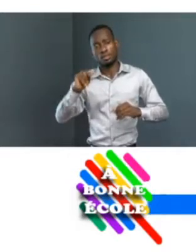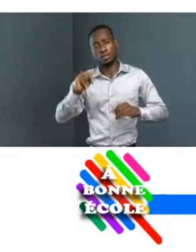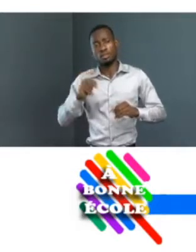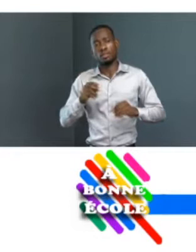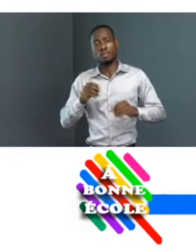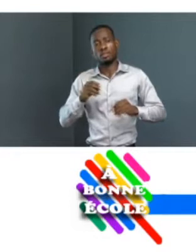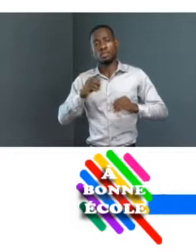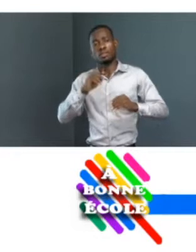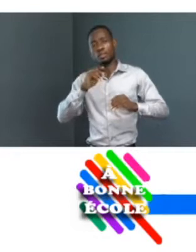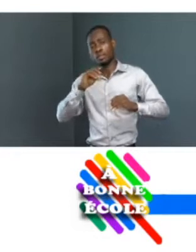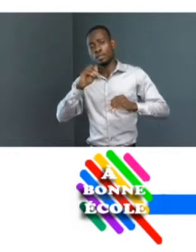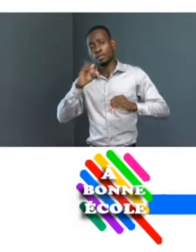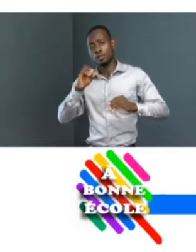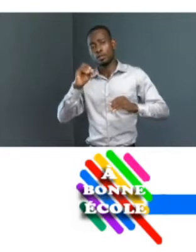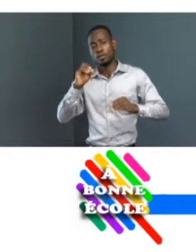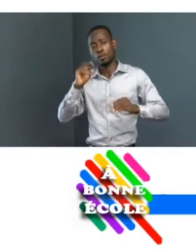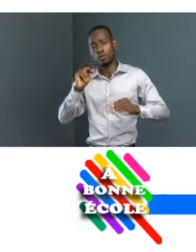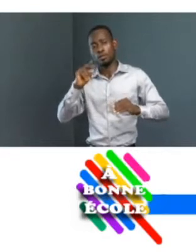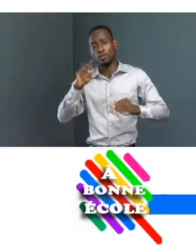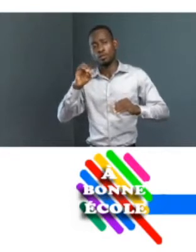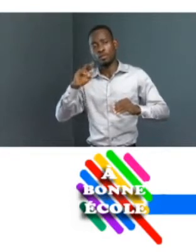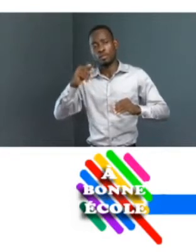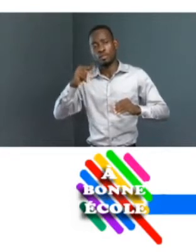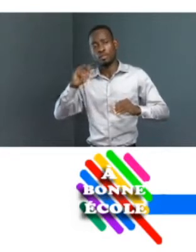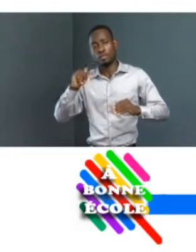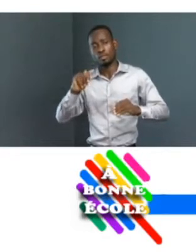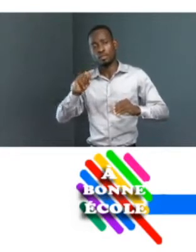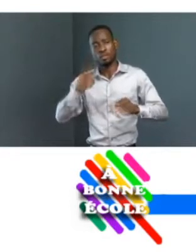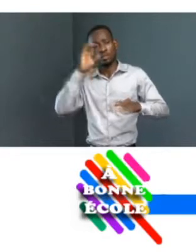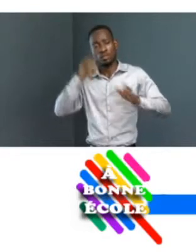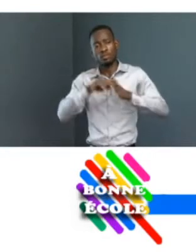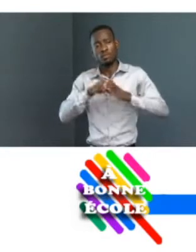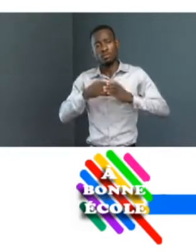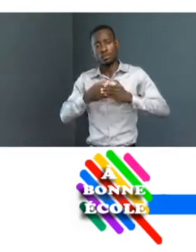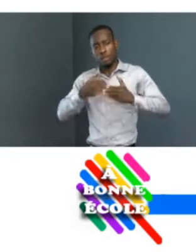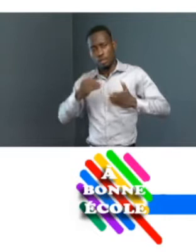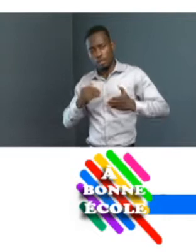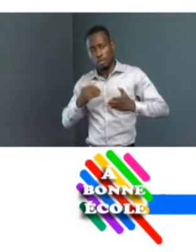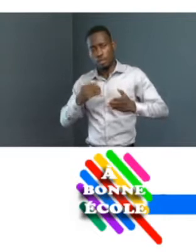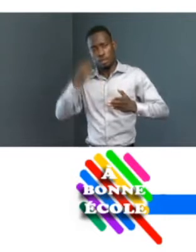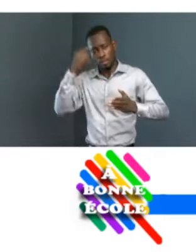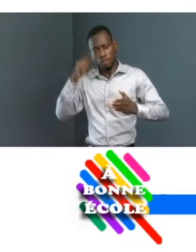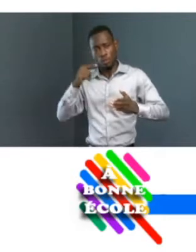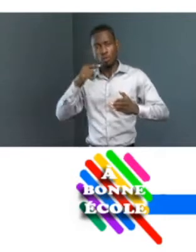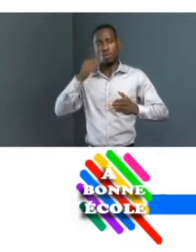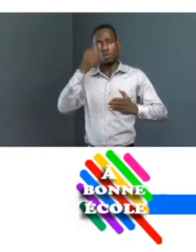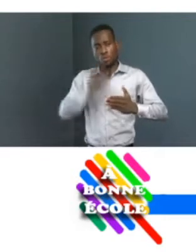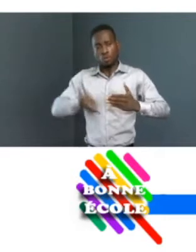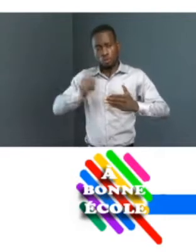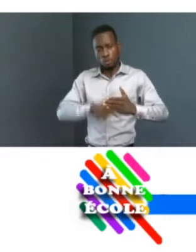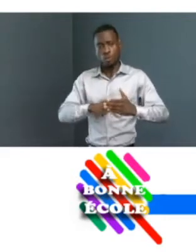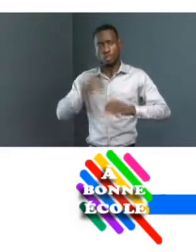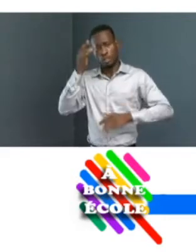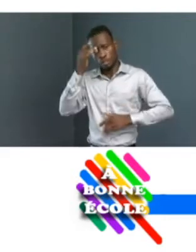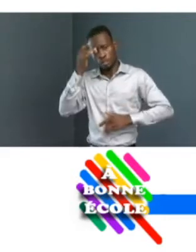en avant de la rétine. Et pour corriger ce défaut, on a recours au verre